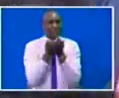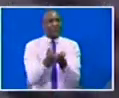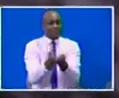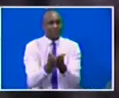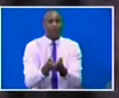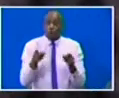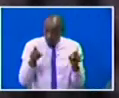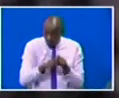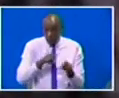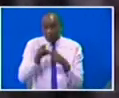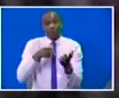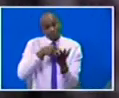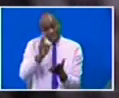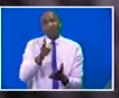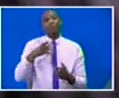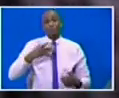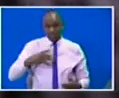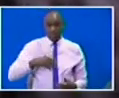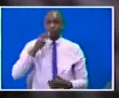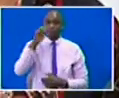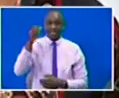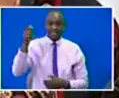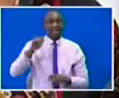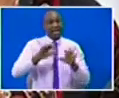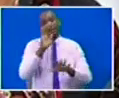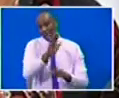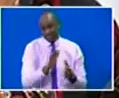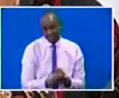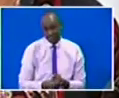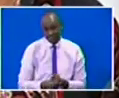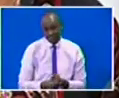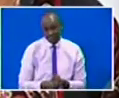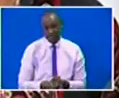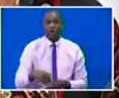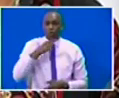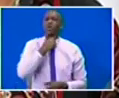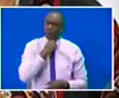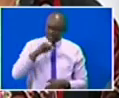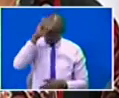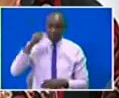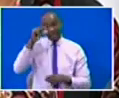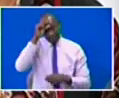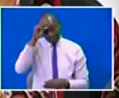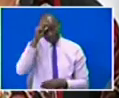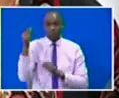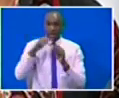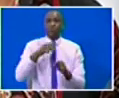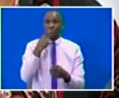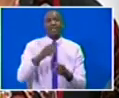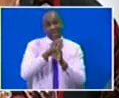sawa na swala la ulipaji fidia kwa wakazi wa Miritini. We want the Jubilee government to come out very